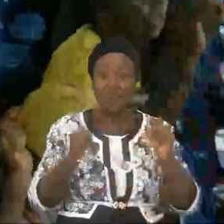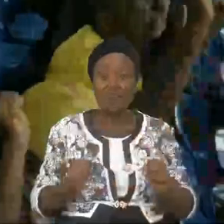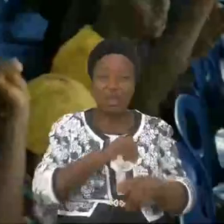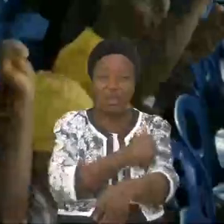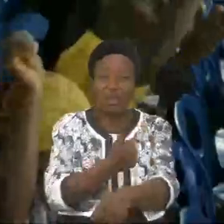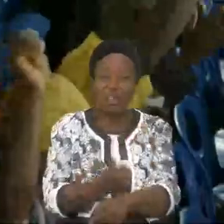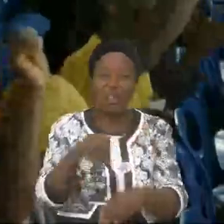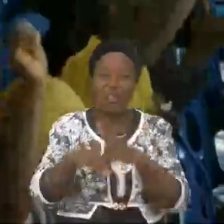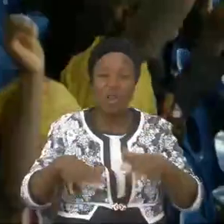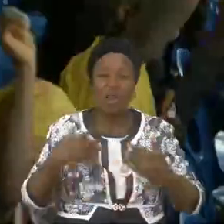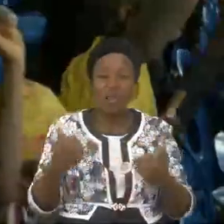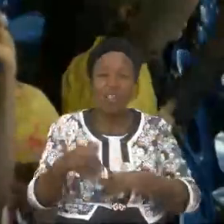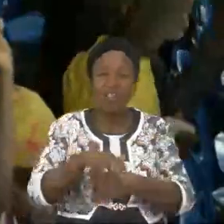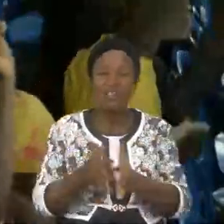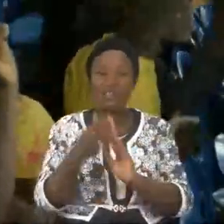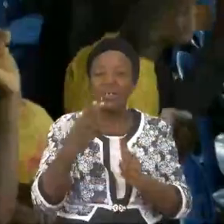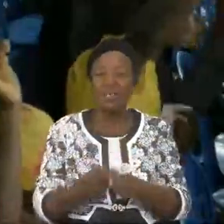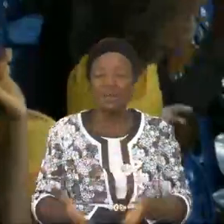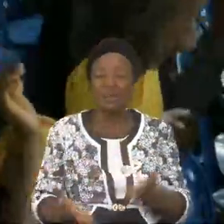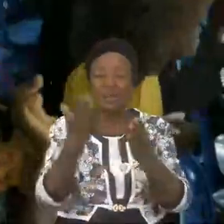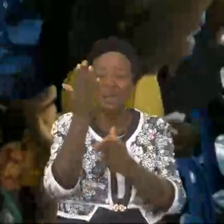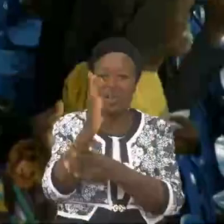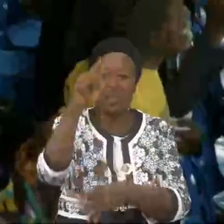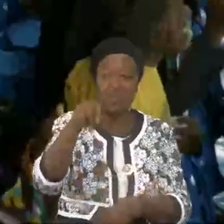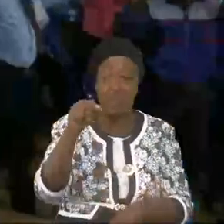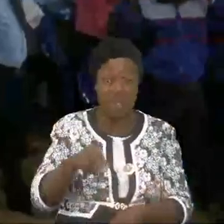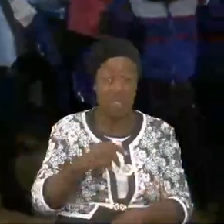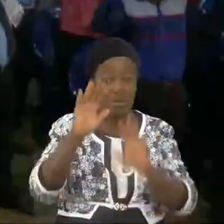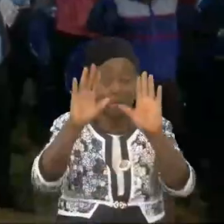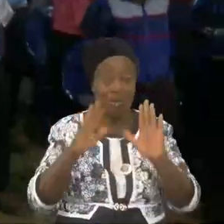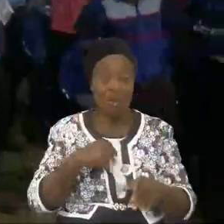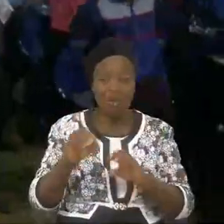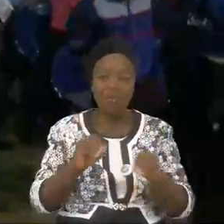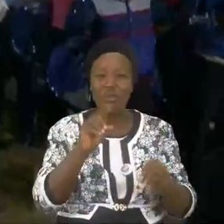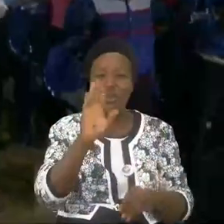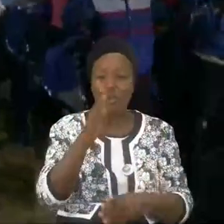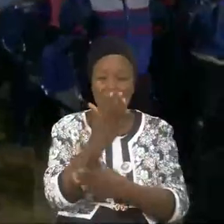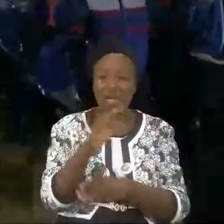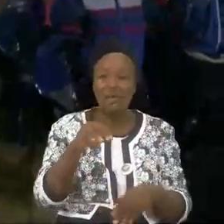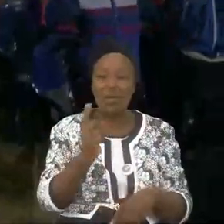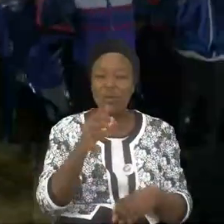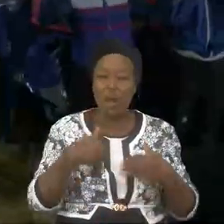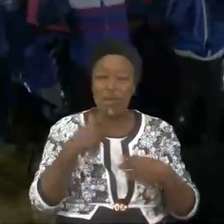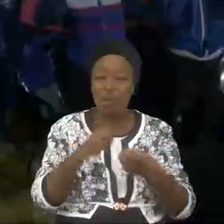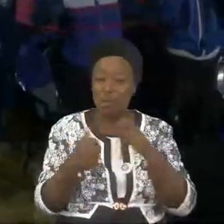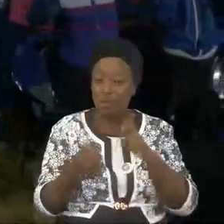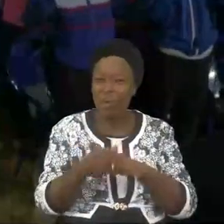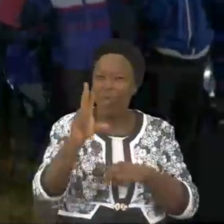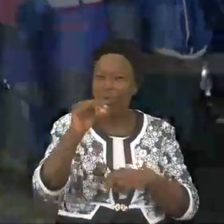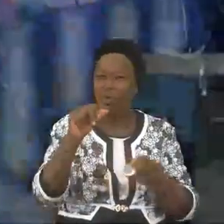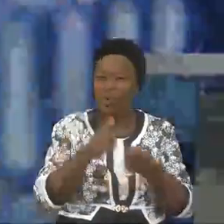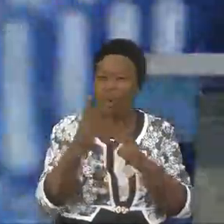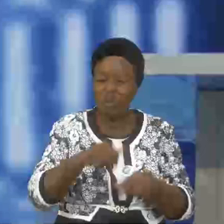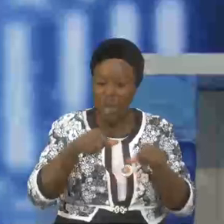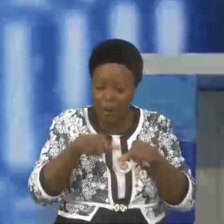soir. Lève ta main, tu veux un miracle, et mets ta main là où tu as le problème. Aucun